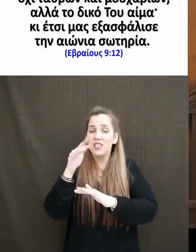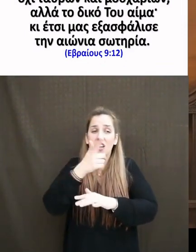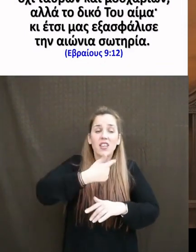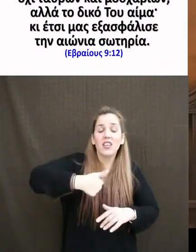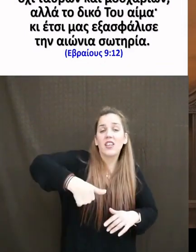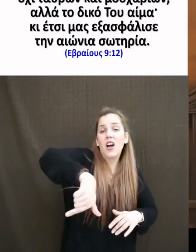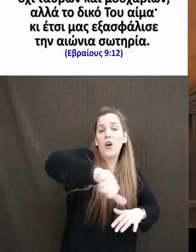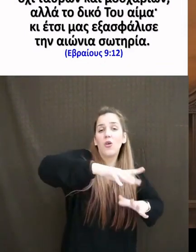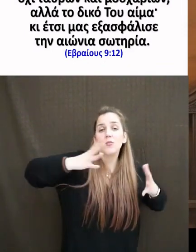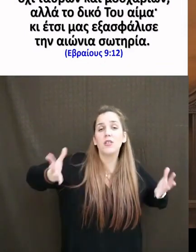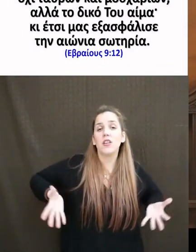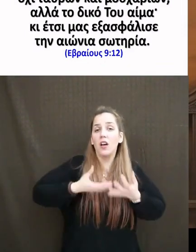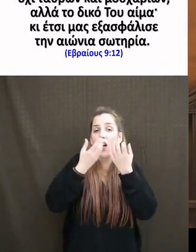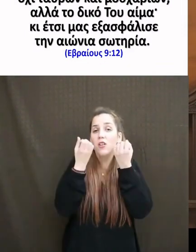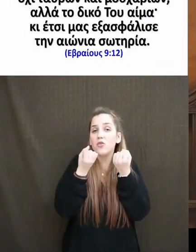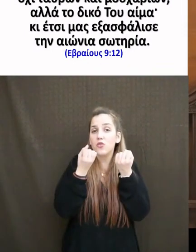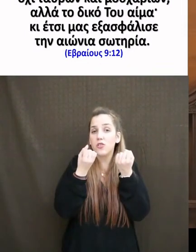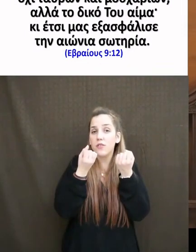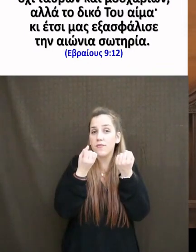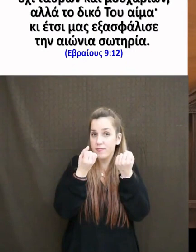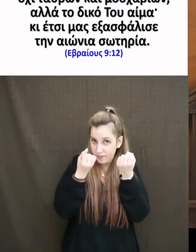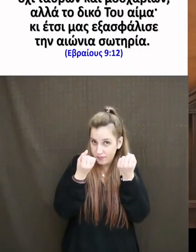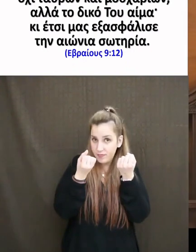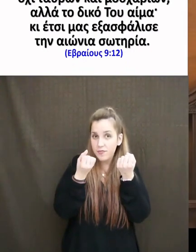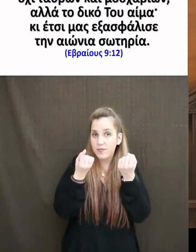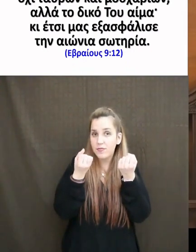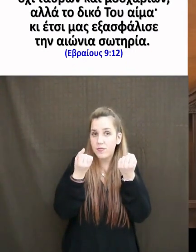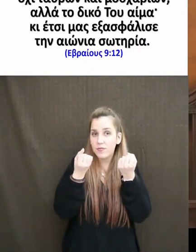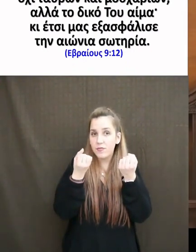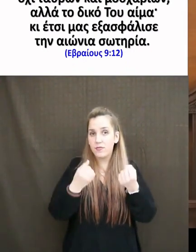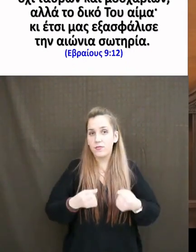μας εξασφάλισε την αιώνια σωτηρία.